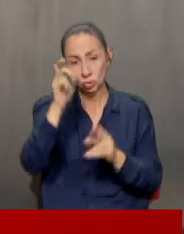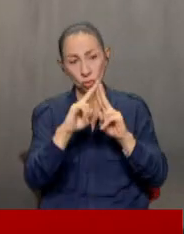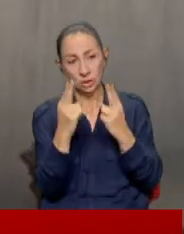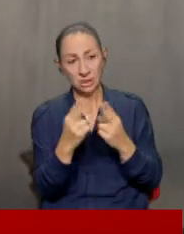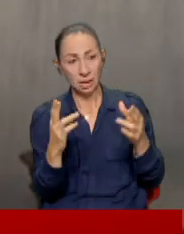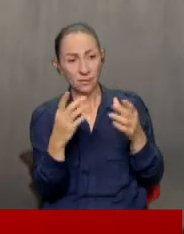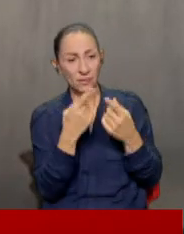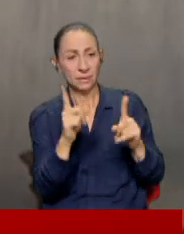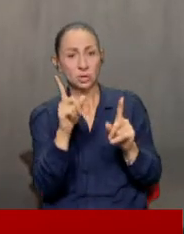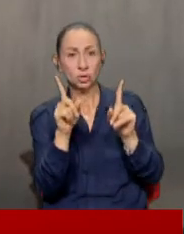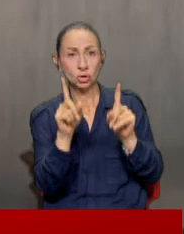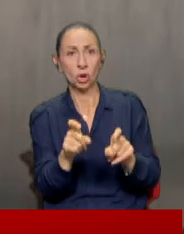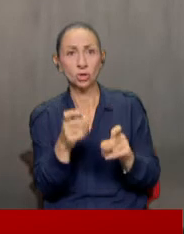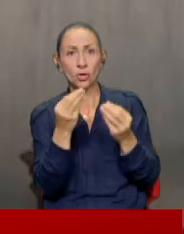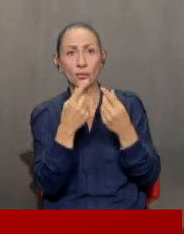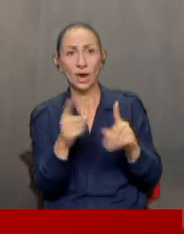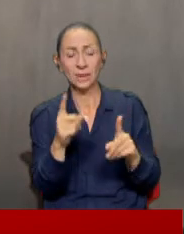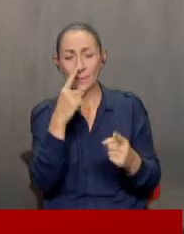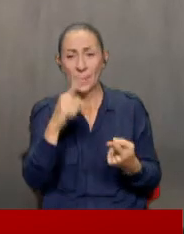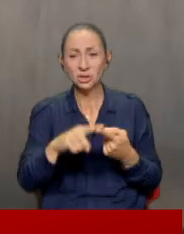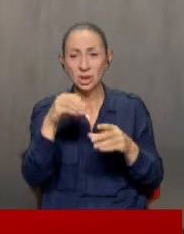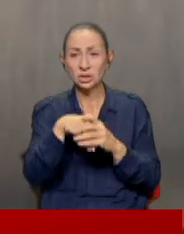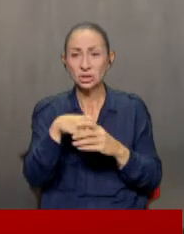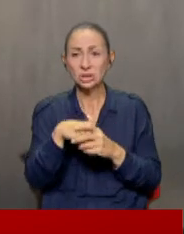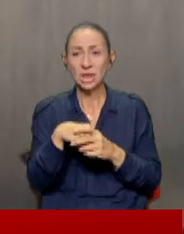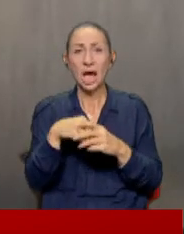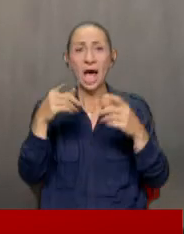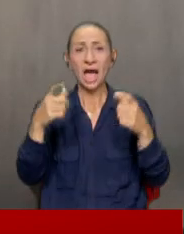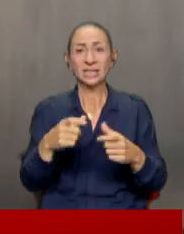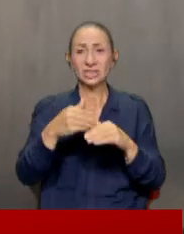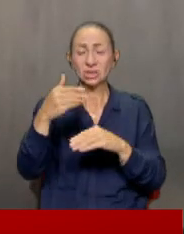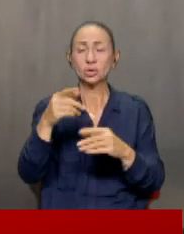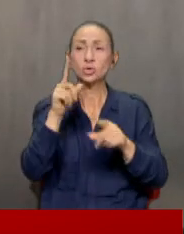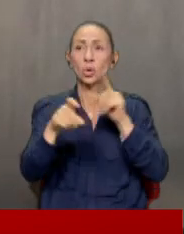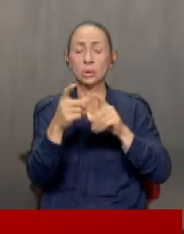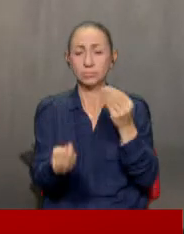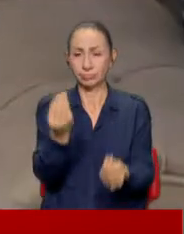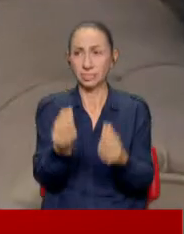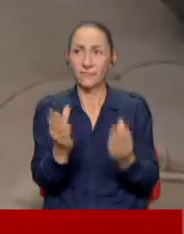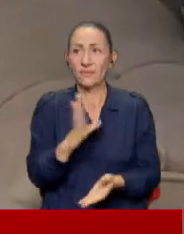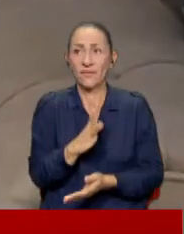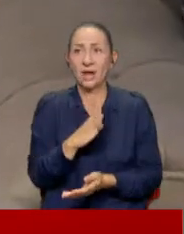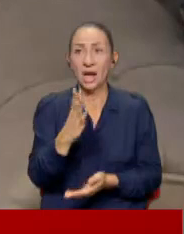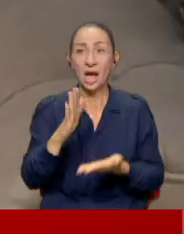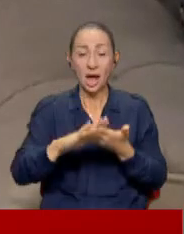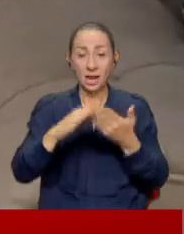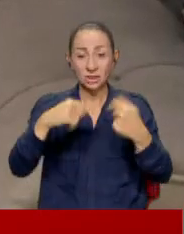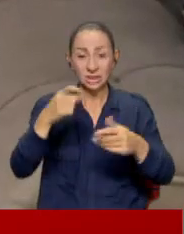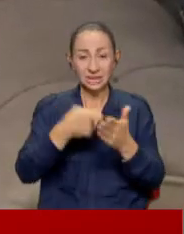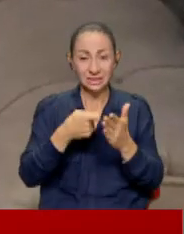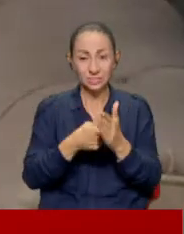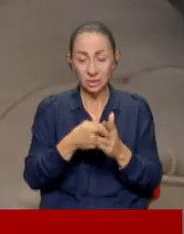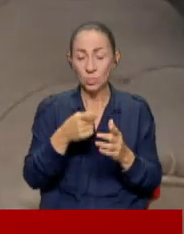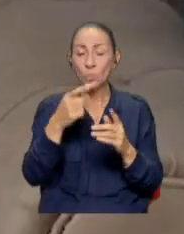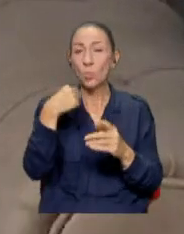dünyası ile ilgili farklı bir soruya çok farklı branşlar için alanının dışında sorularla da karşılaştığını görmekteyiz. Arkadaşların isimlerinin